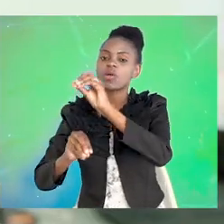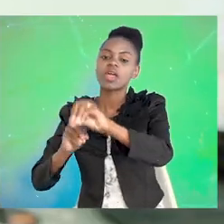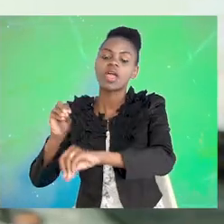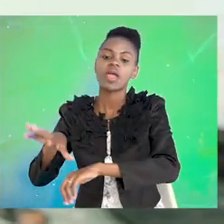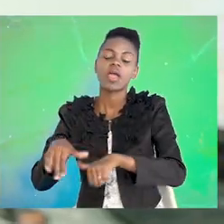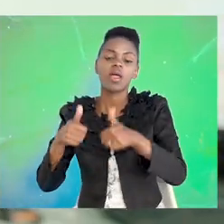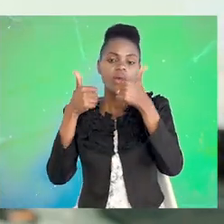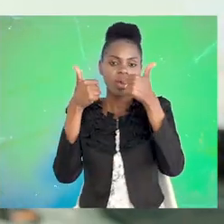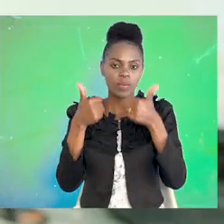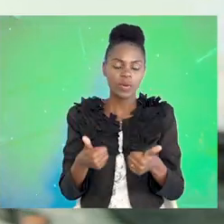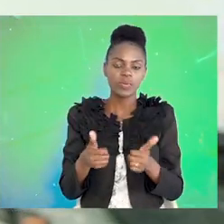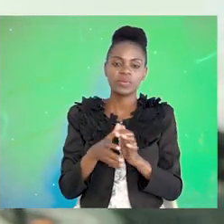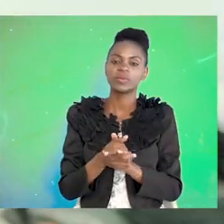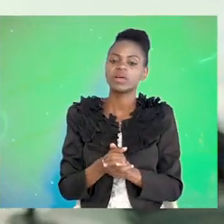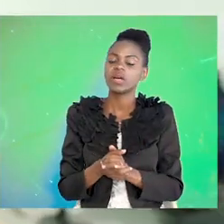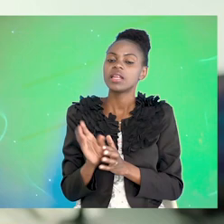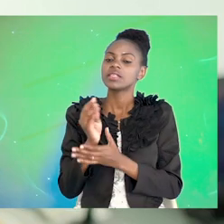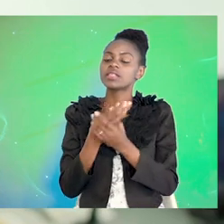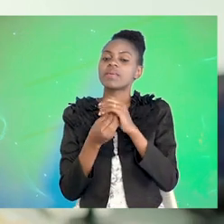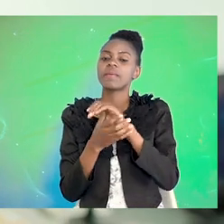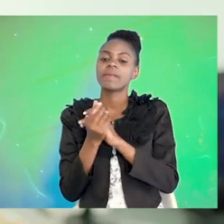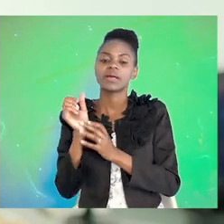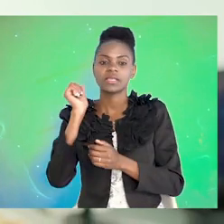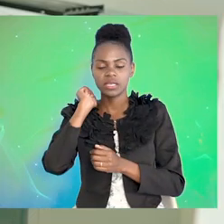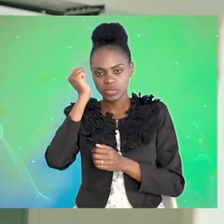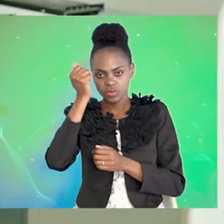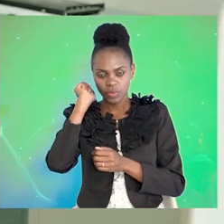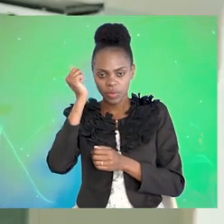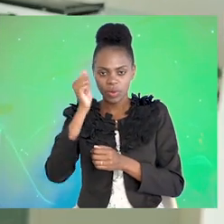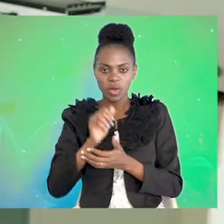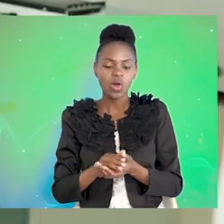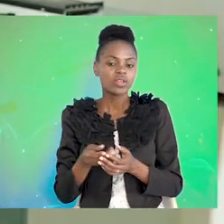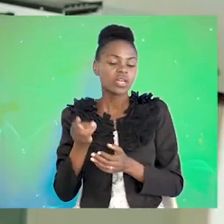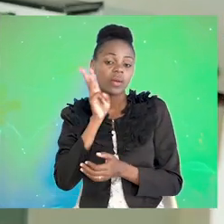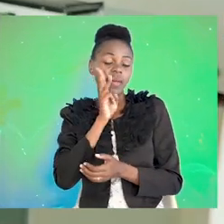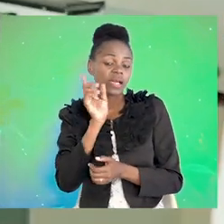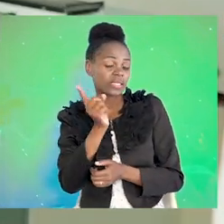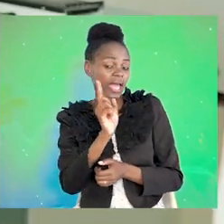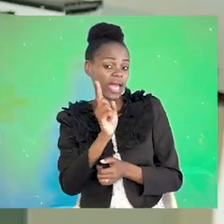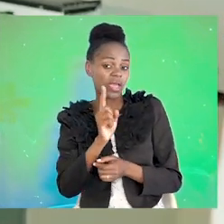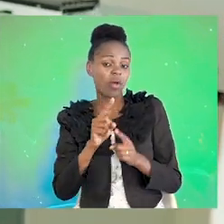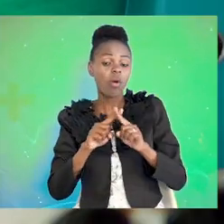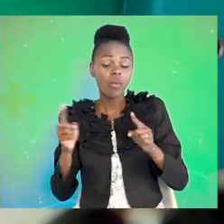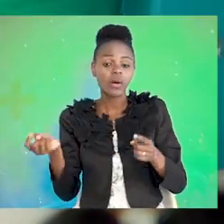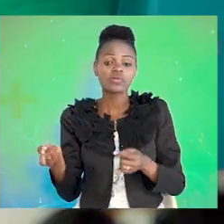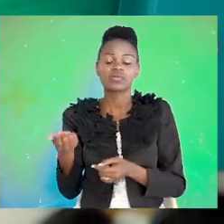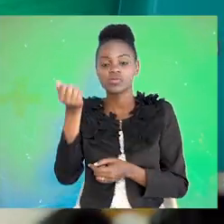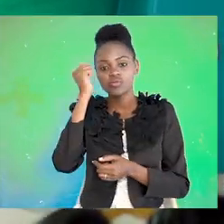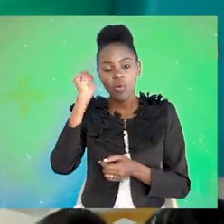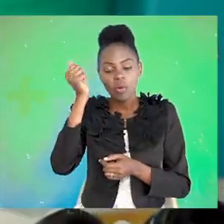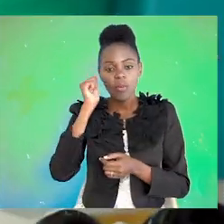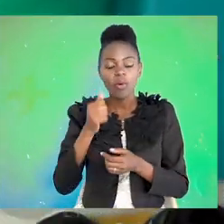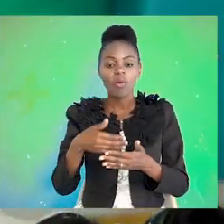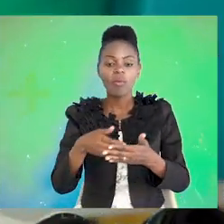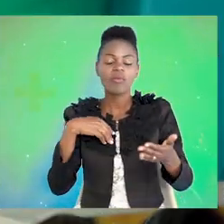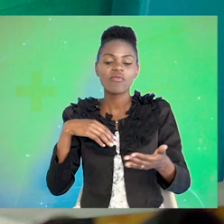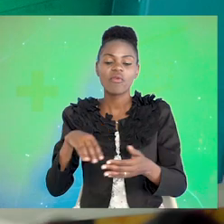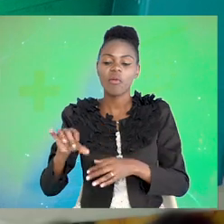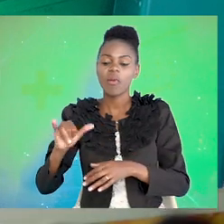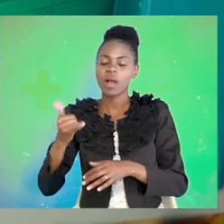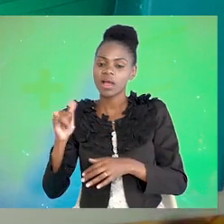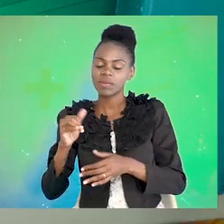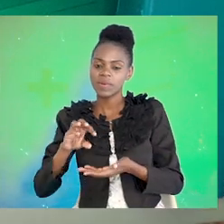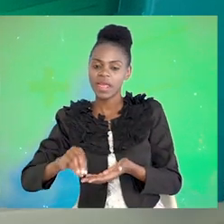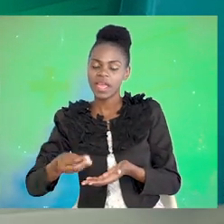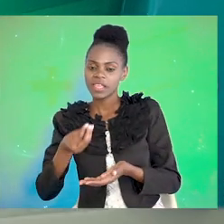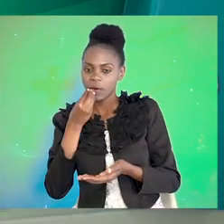otayazinyalala odziwika bwino, tisambe mmanja ndi sopo, osati madzi okhatati ndi sopo, tisanakonze chakudya komanso